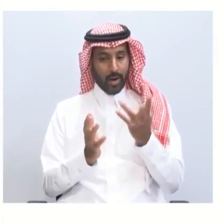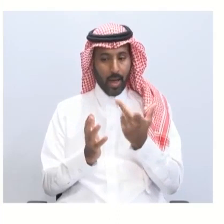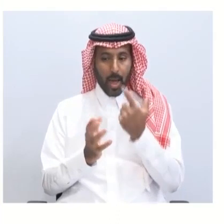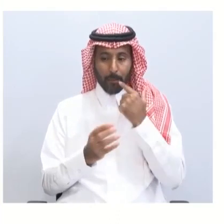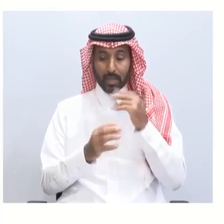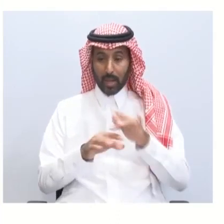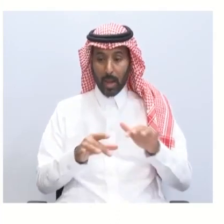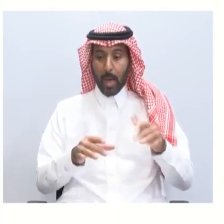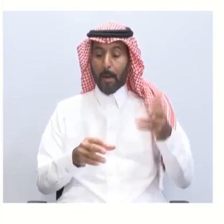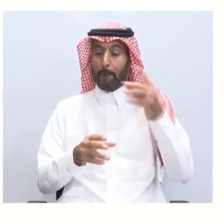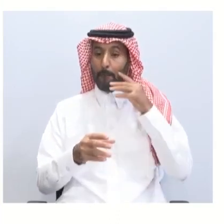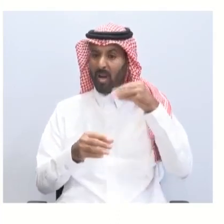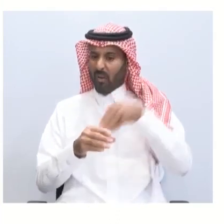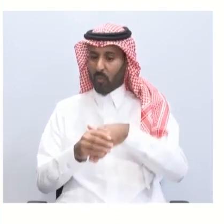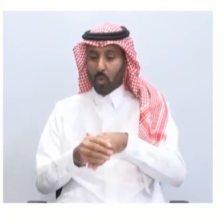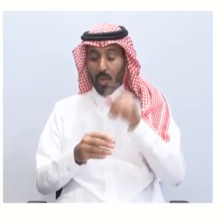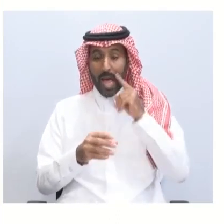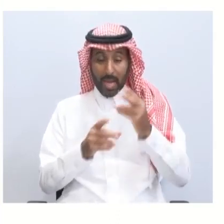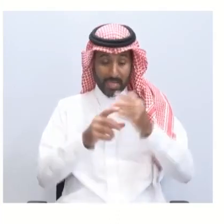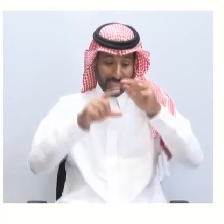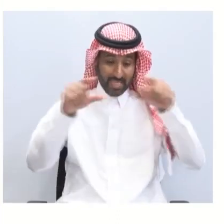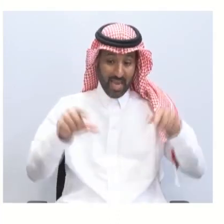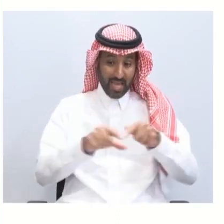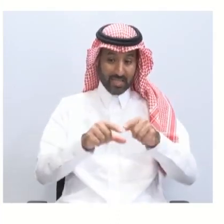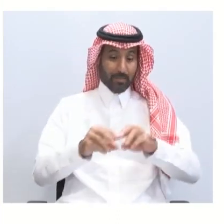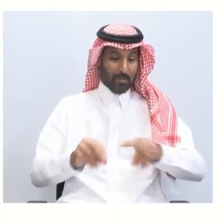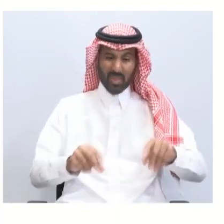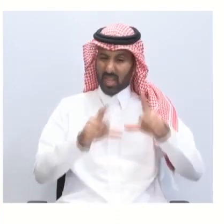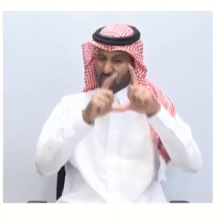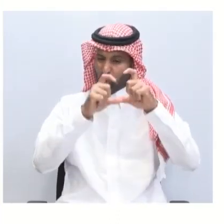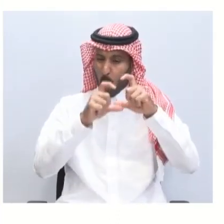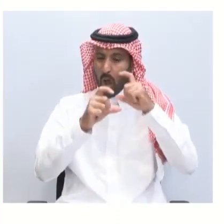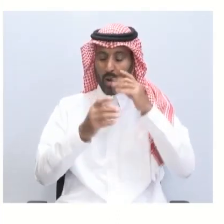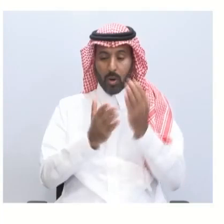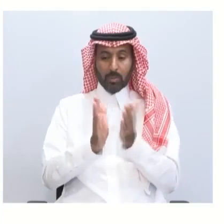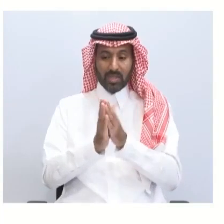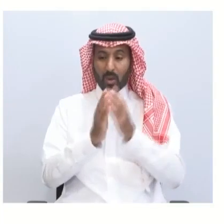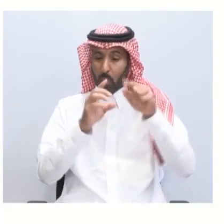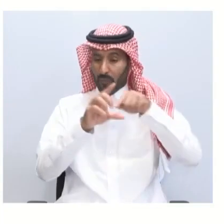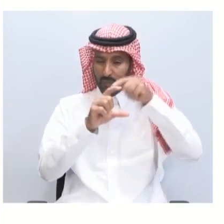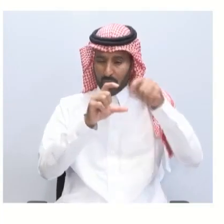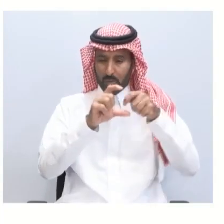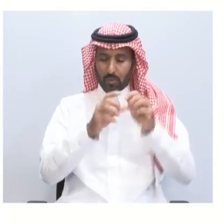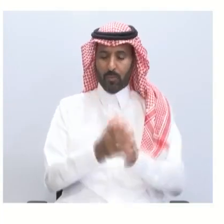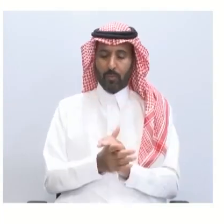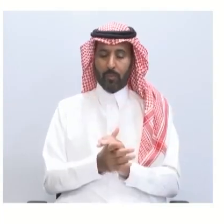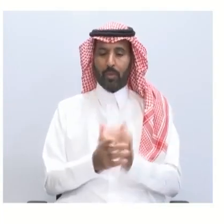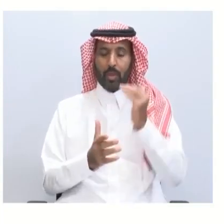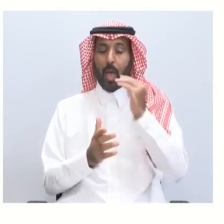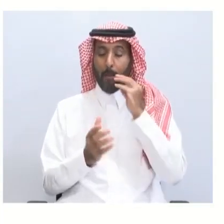المحفوظه على الجهاز مثل الصور والمستندات والمقاطع المرئيه